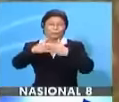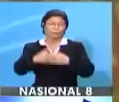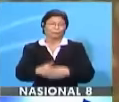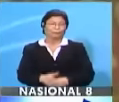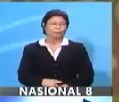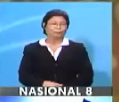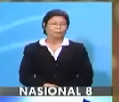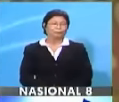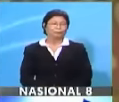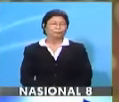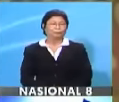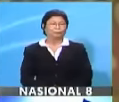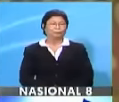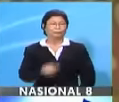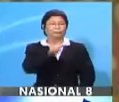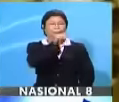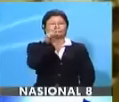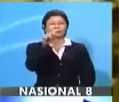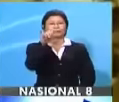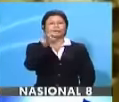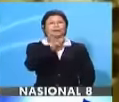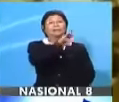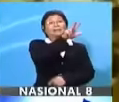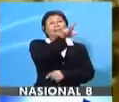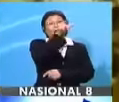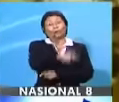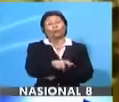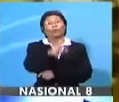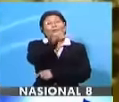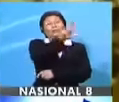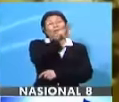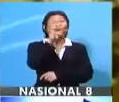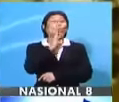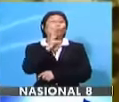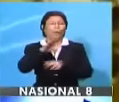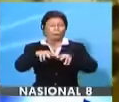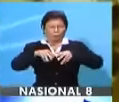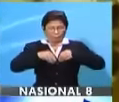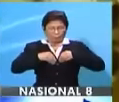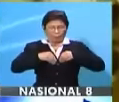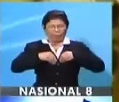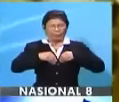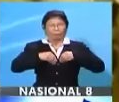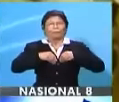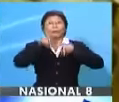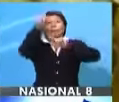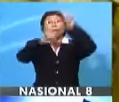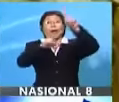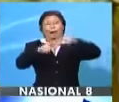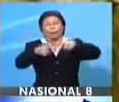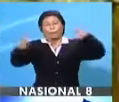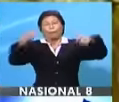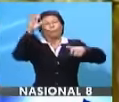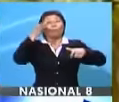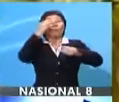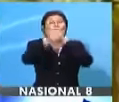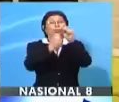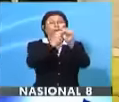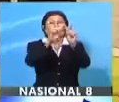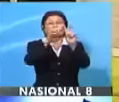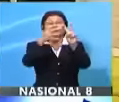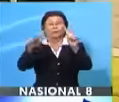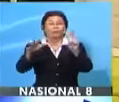Tan Sri Zainun binti Ali. Tiga wanita mendahului senarai penerima darjah kebesaran Persekutuan